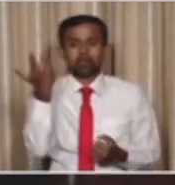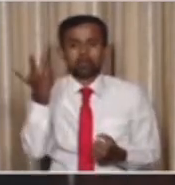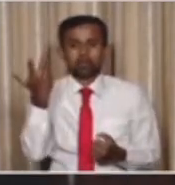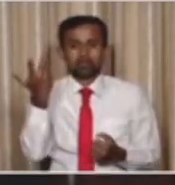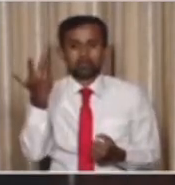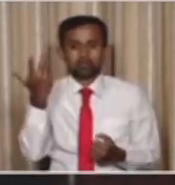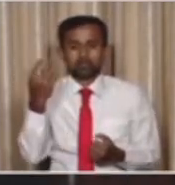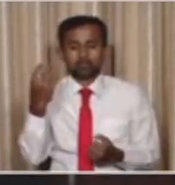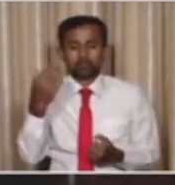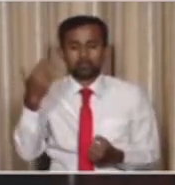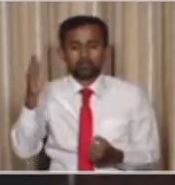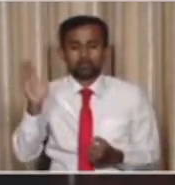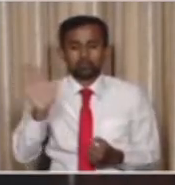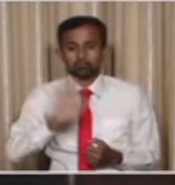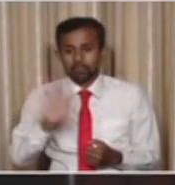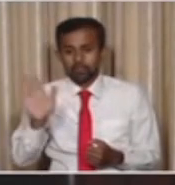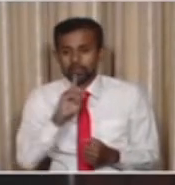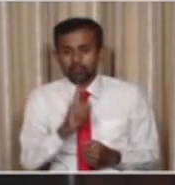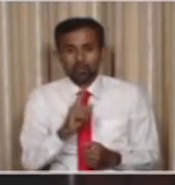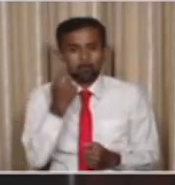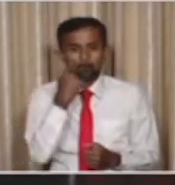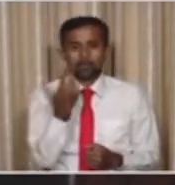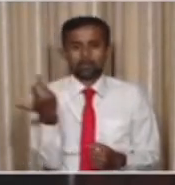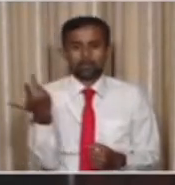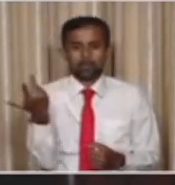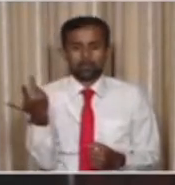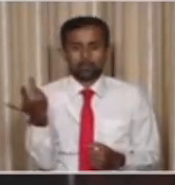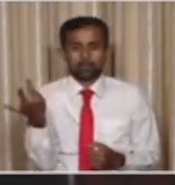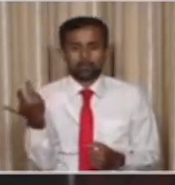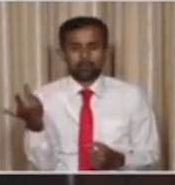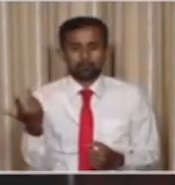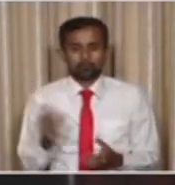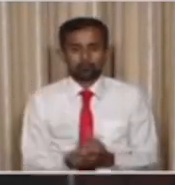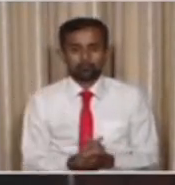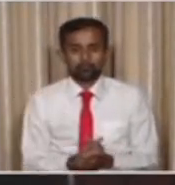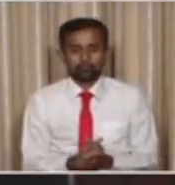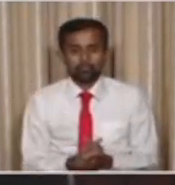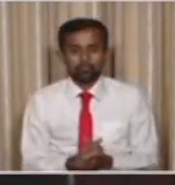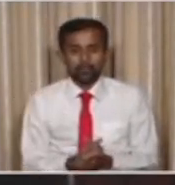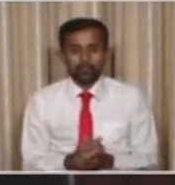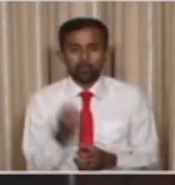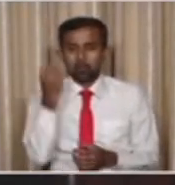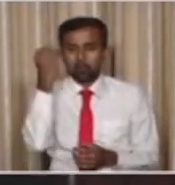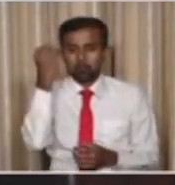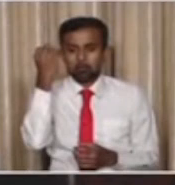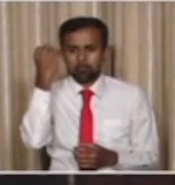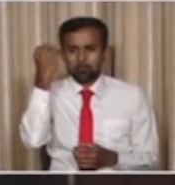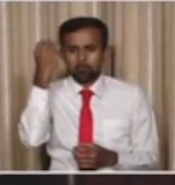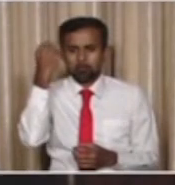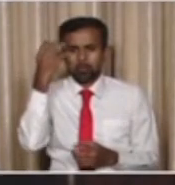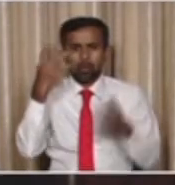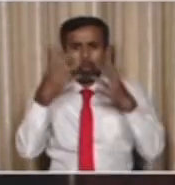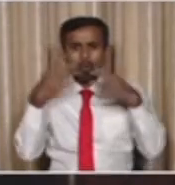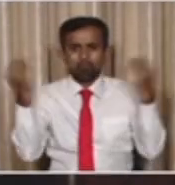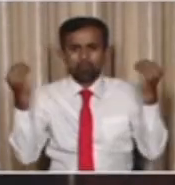එයා සංඥාව දුන්නාට අපිට ඒ සංඥාව පේන්නේ නැහැ මං කියන්නේ ඇයි අපි මේ මේ මේ වීදි ලාම්පු මේ මේ කලර් ලයිට්ස් ඕෆ්